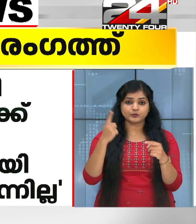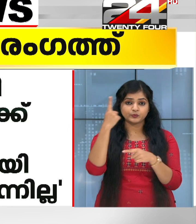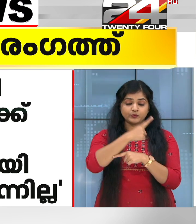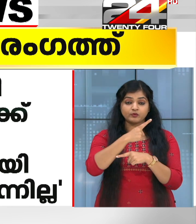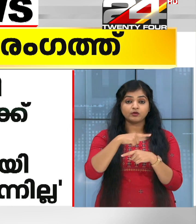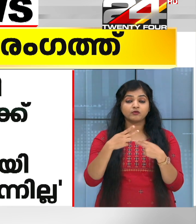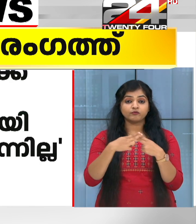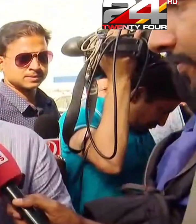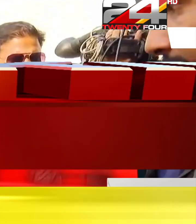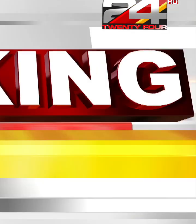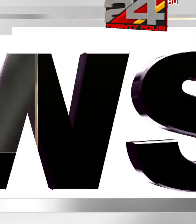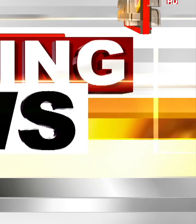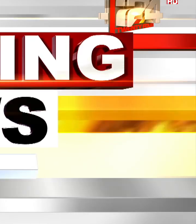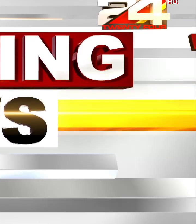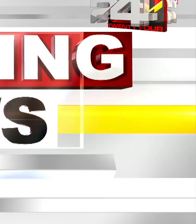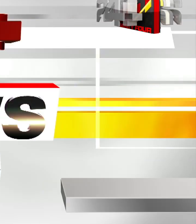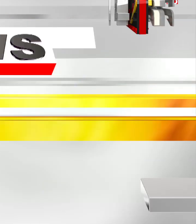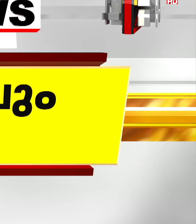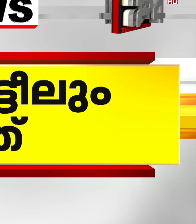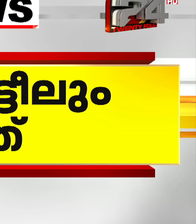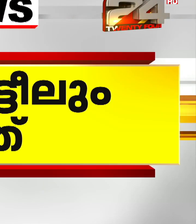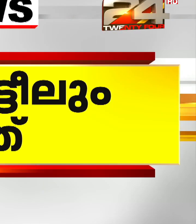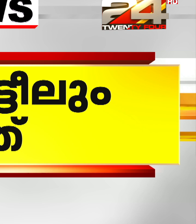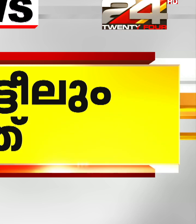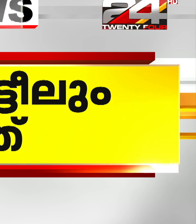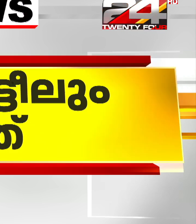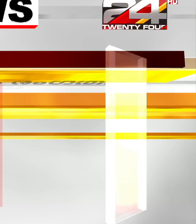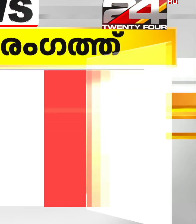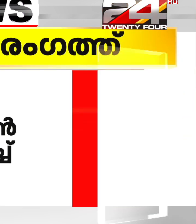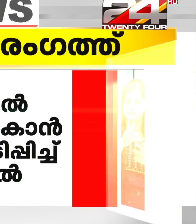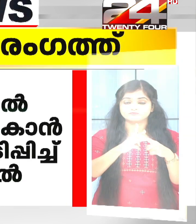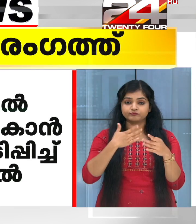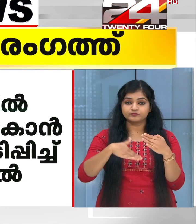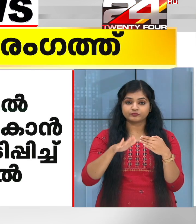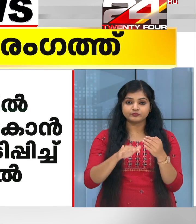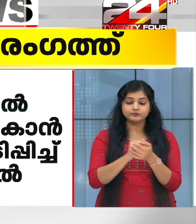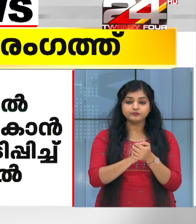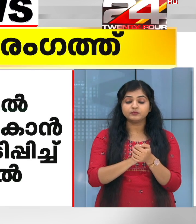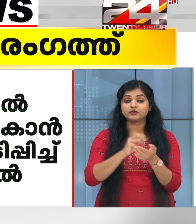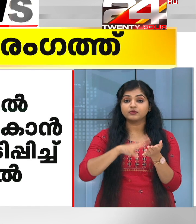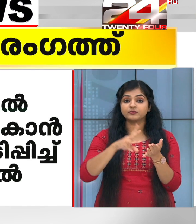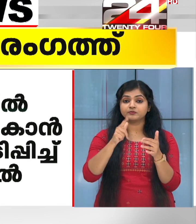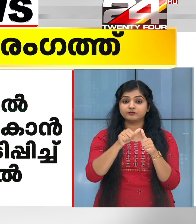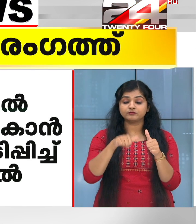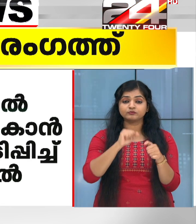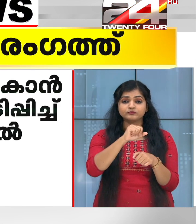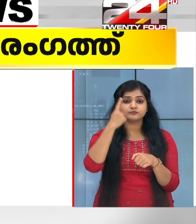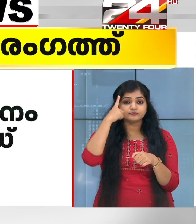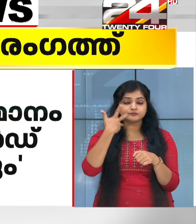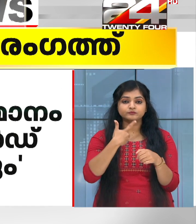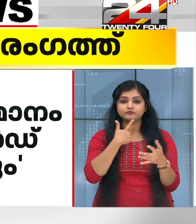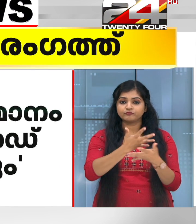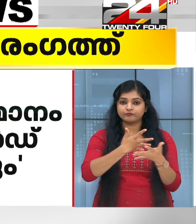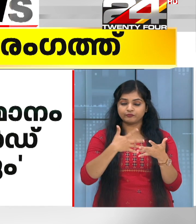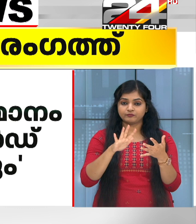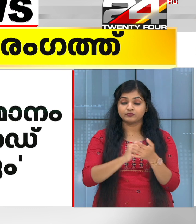മറുപടി നേതാക്കൾ നൽകുന്നില്ല. ചർച്ചകൾ തുടരും. പ്രധാനമായും എം എൽ എമാരുടെ അടക്കം അഭിപ്രായങ്ങൾ കഴിഞ്ഞ ദിവസം നിരീക്ഷകർ തേടിയിരുന്നു. ഇതടക്കമുള്ള റിപ്പോർട്ട് ഇതിനം തന്നെ